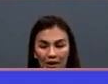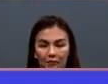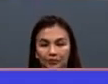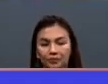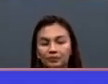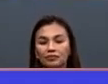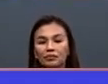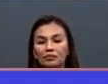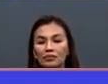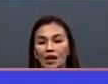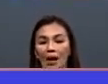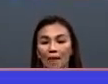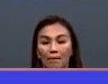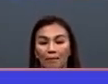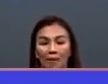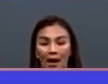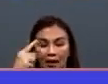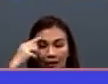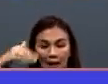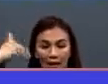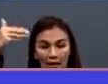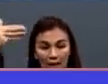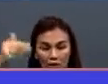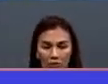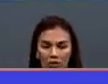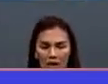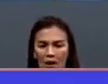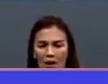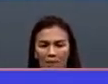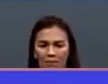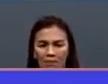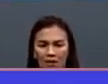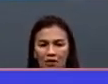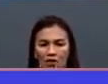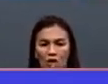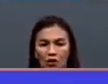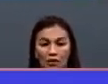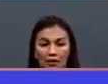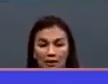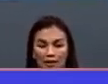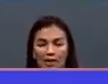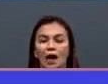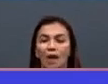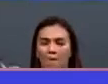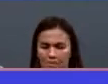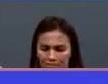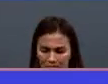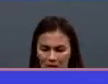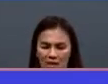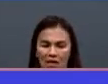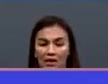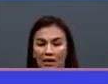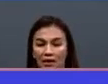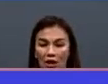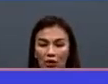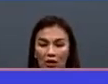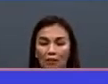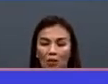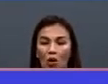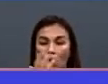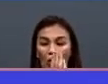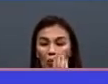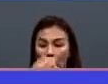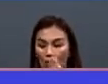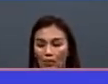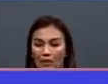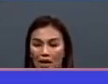เชียงใหม่เพื่อเป็นศูนย์การพัฒนานักพัฒนาซอฟต์แวร์ค่ะการเชื้อเชิญอุตสาหกรรมใหม่ๆเข้ามาลงทุนนี้